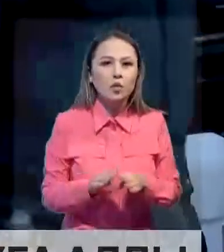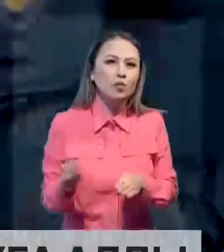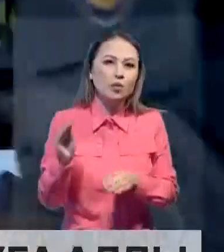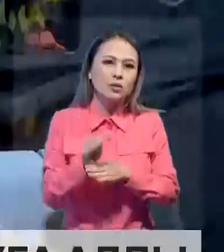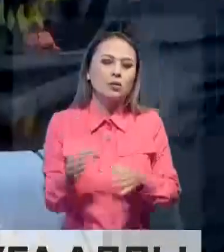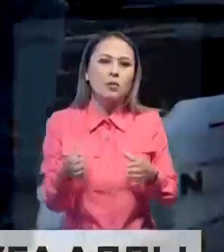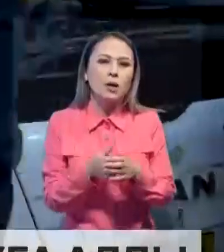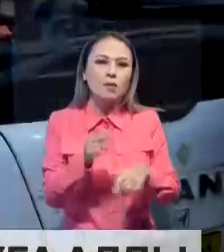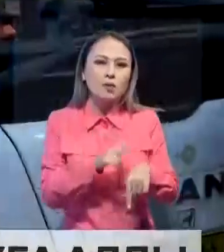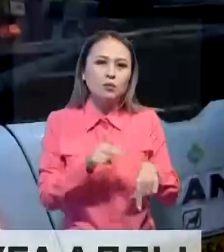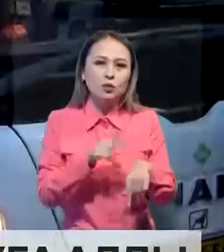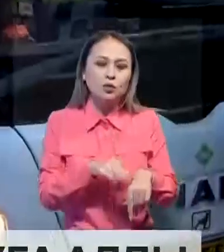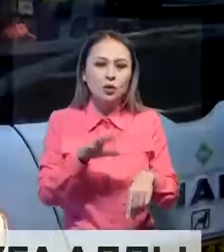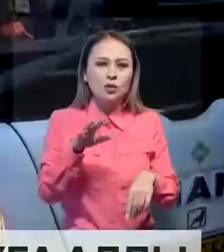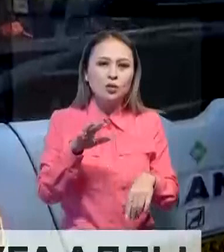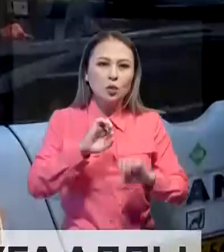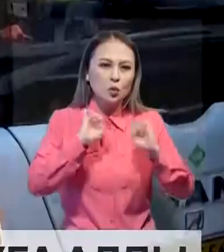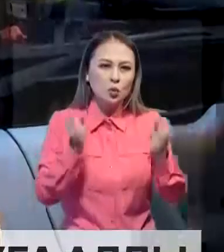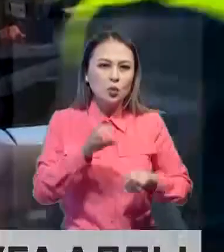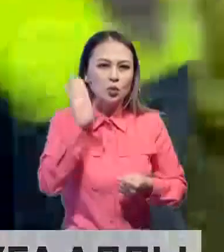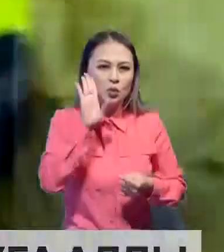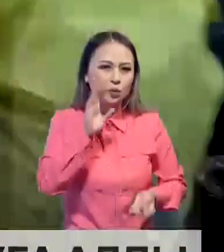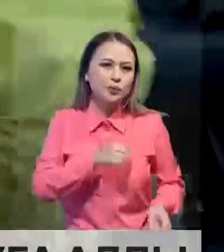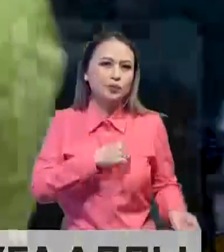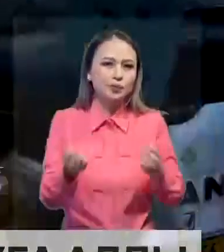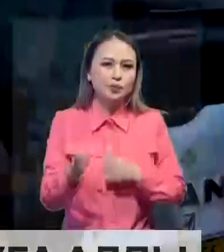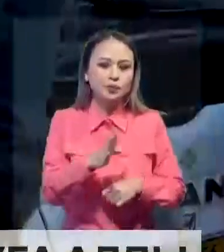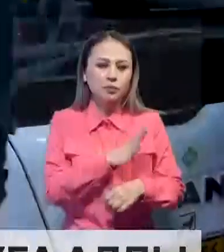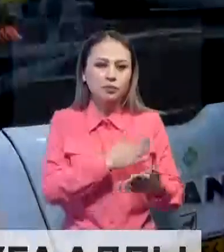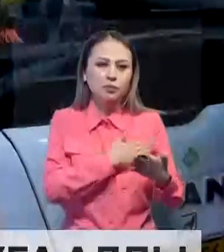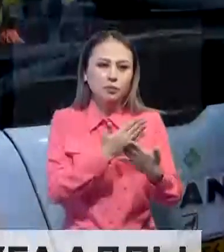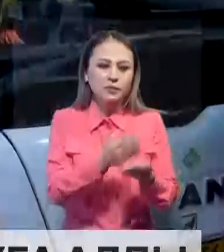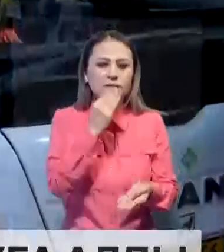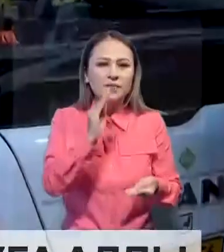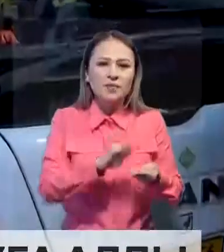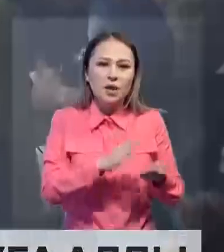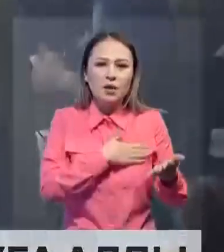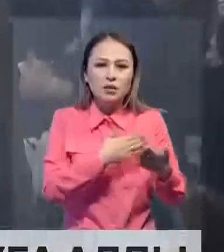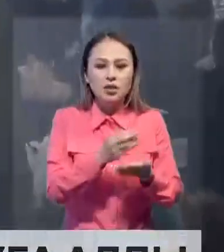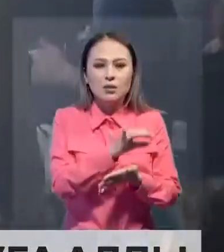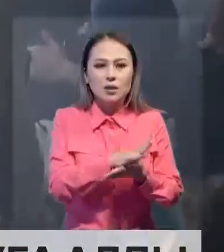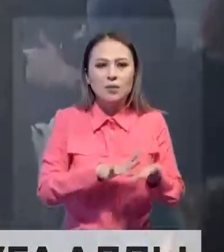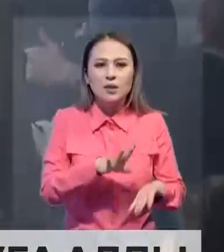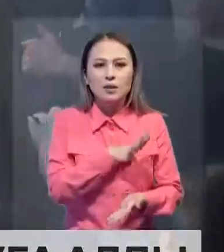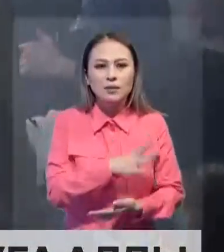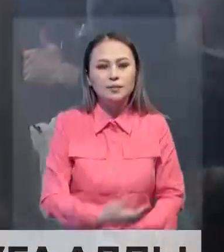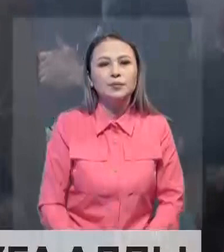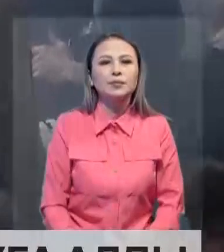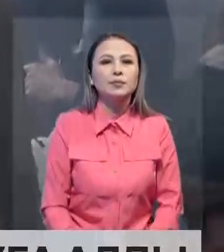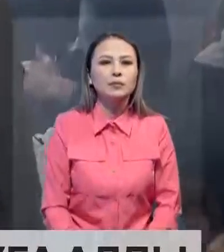тарапынан қарсылыққа тап болып, полиция мұздай су шашты. Сонда да белсенділер тарамай акцияны жалғастыра берген.